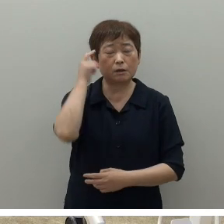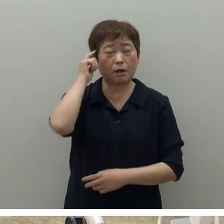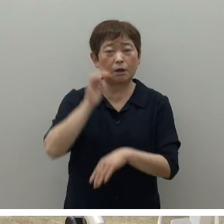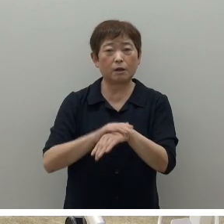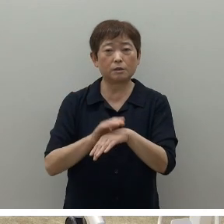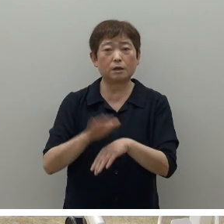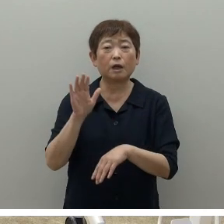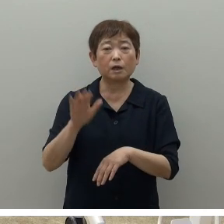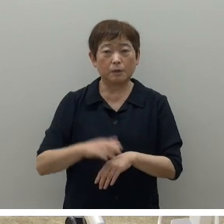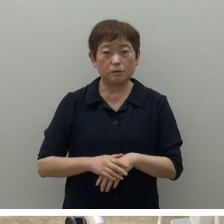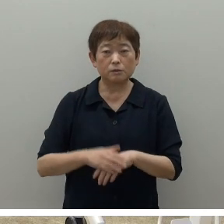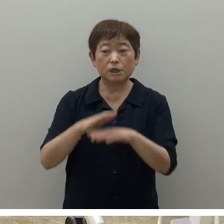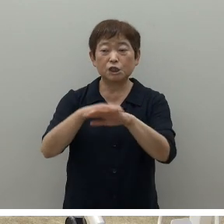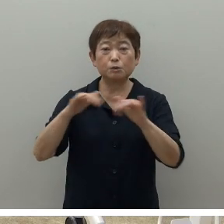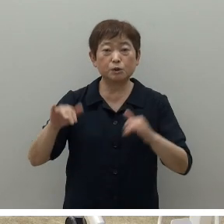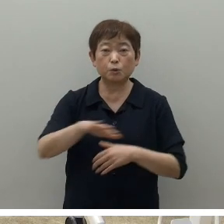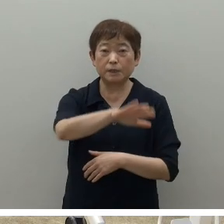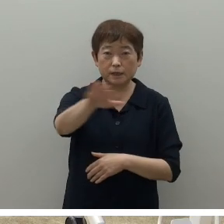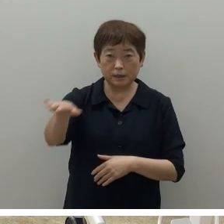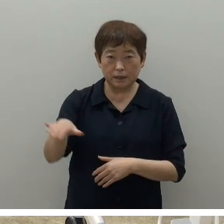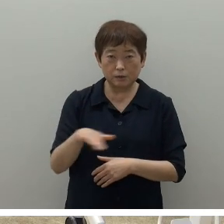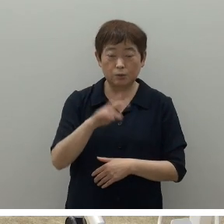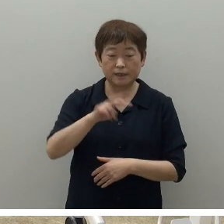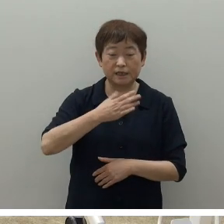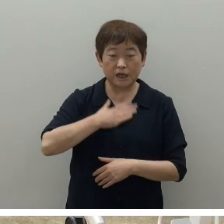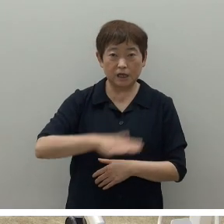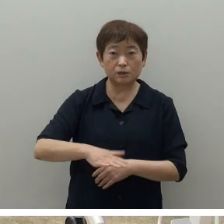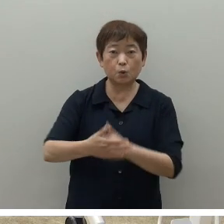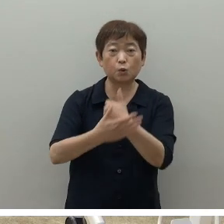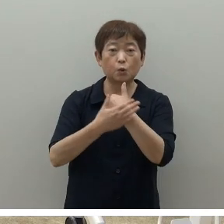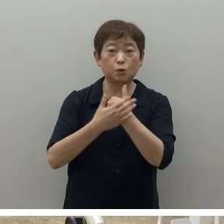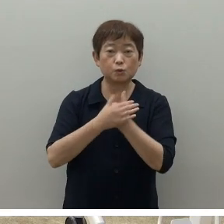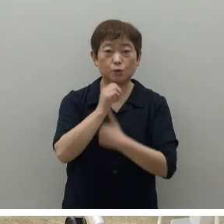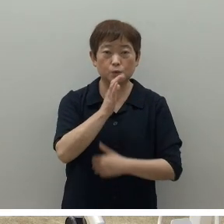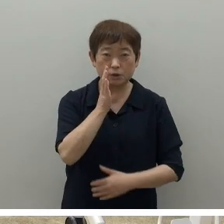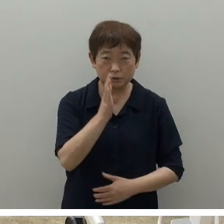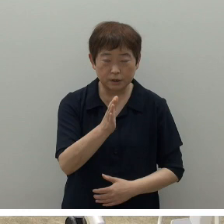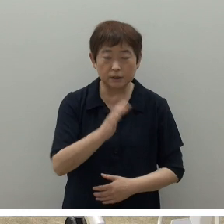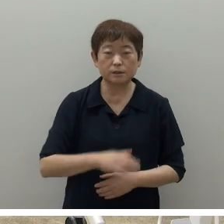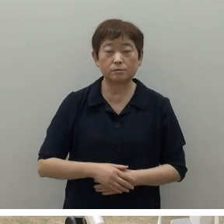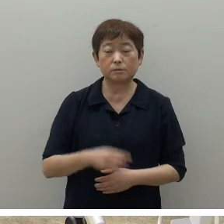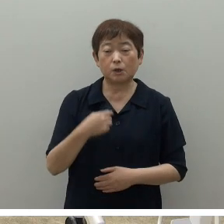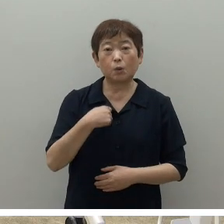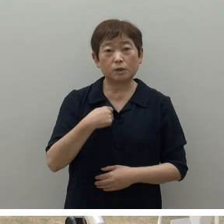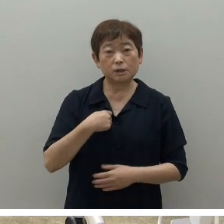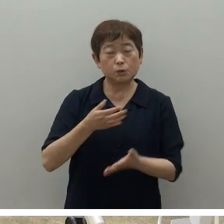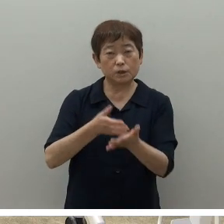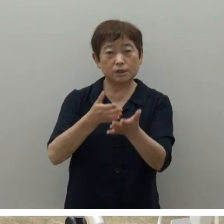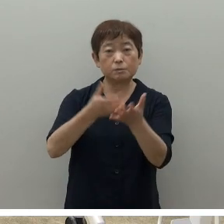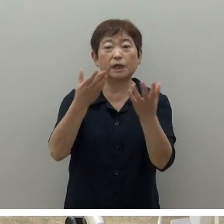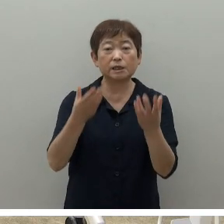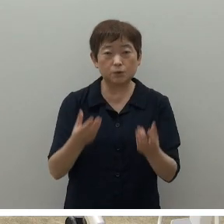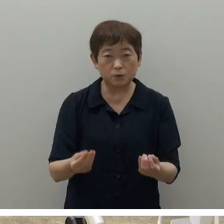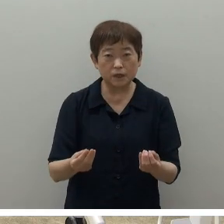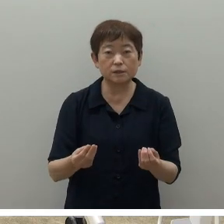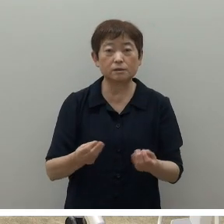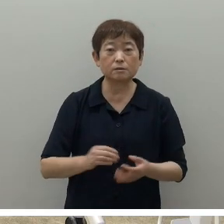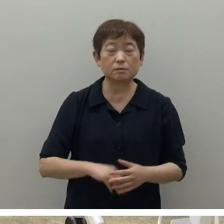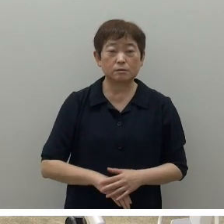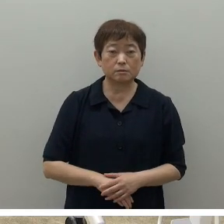の皆様にはご理解とご協力をいただきますようお願いいたします。私からは以上であります